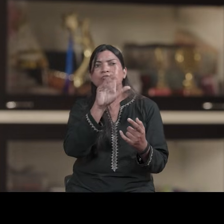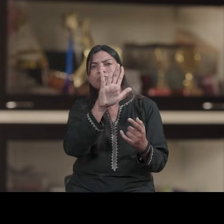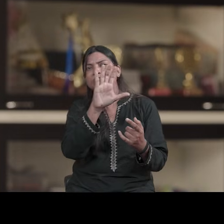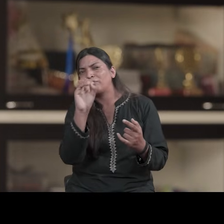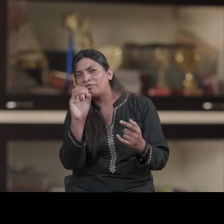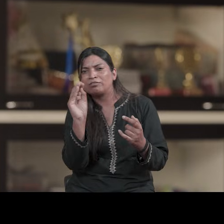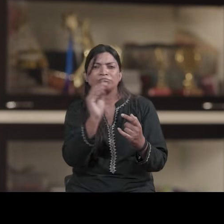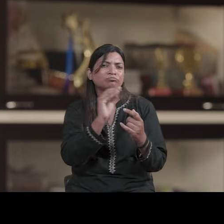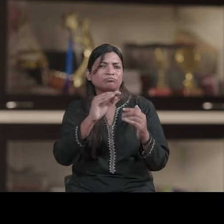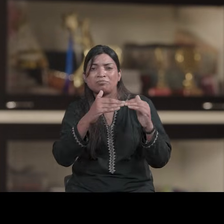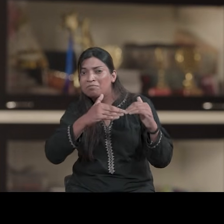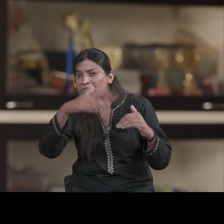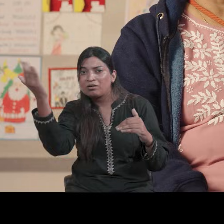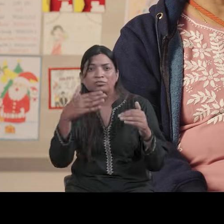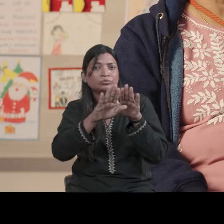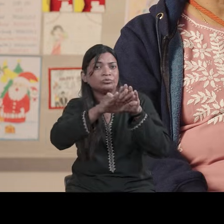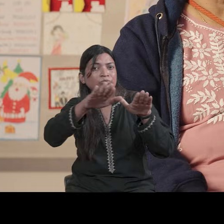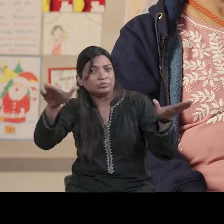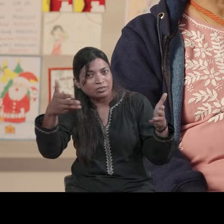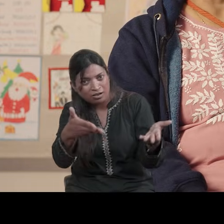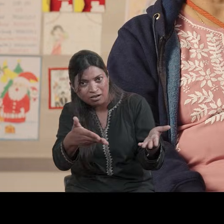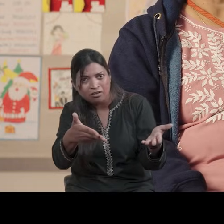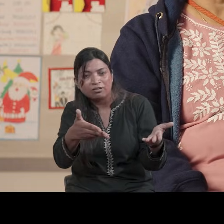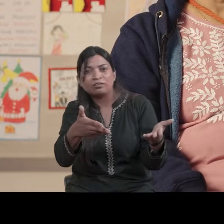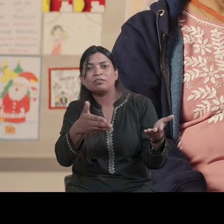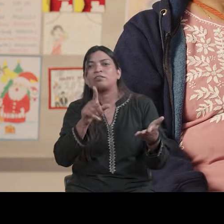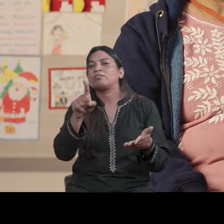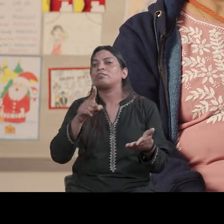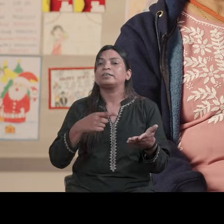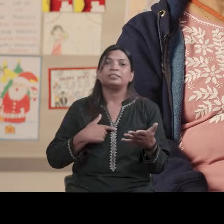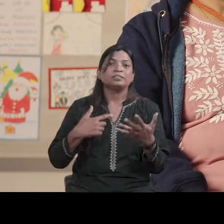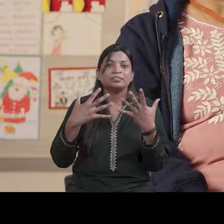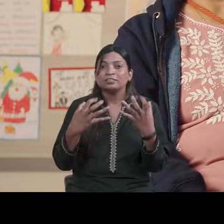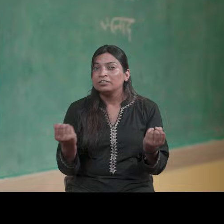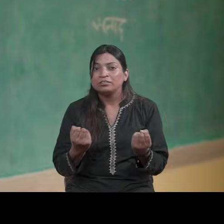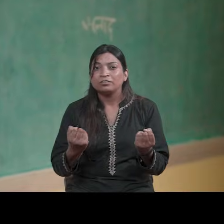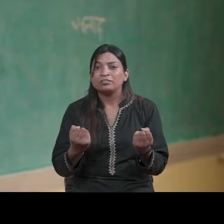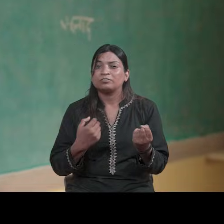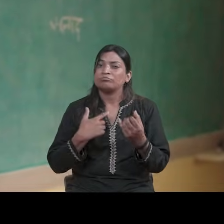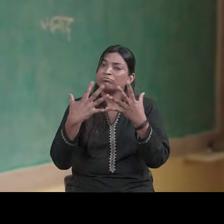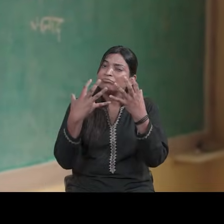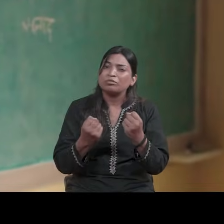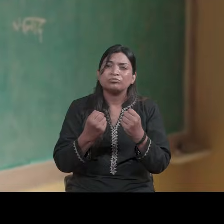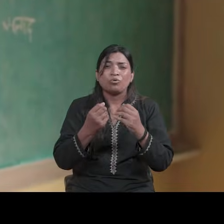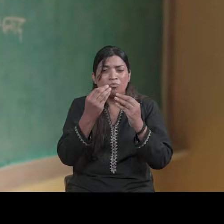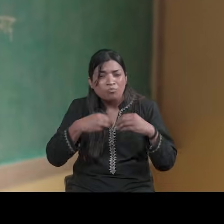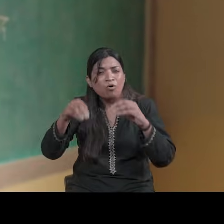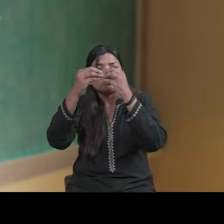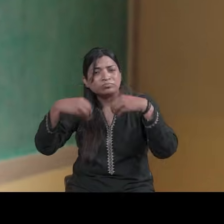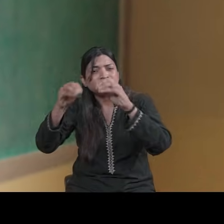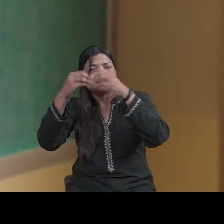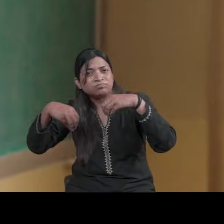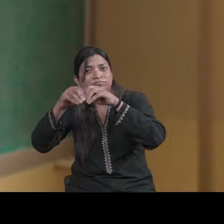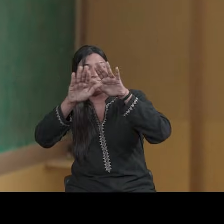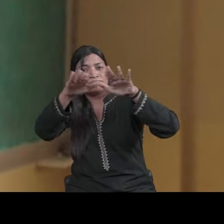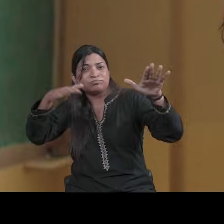हैं यहाँ पे, 110 या 150 हमारे यहाँ इनरोल्ड है और वो रहते भी हैं। बट ड्रीम यही है कि जितने ज़्यादा मैक्सिमम लोगों की लाइफ को हम टच कर